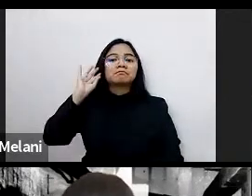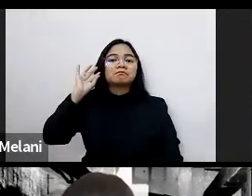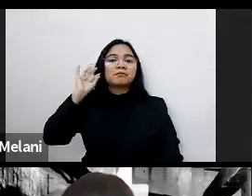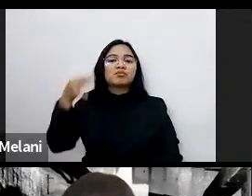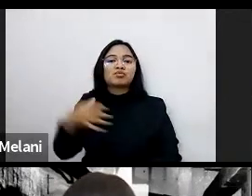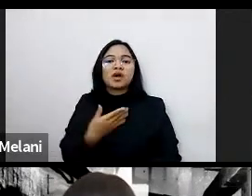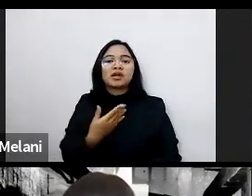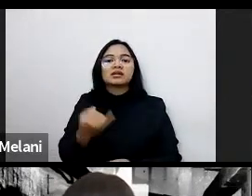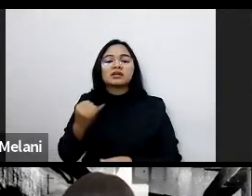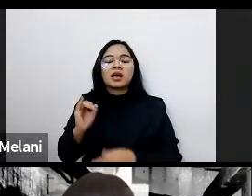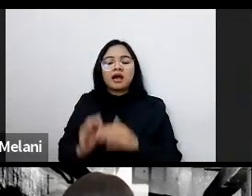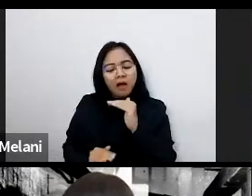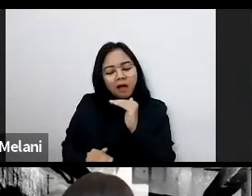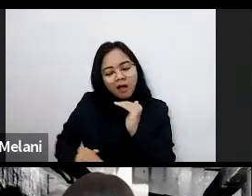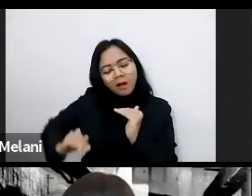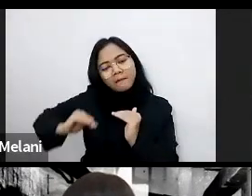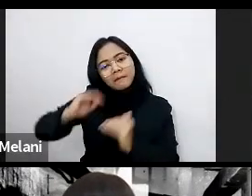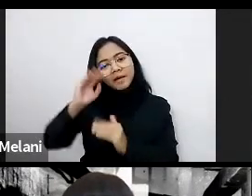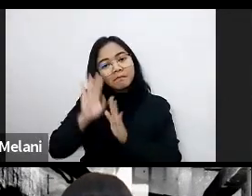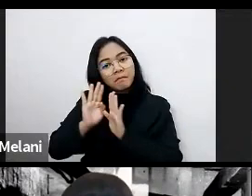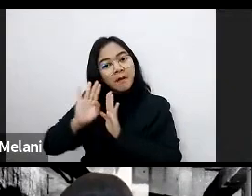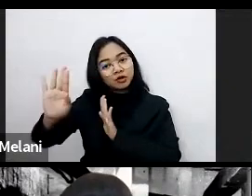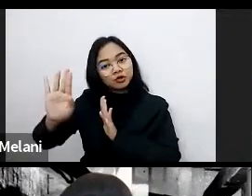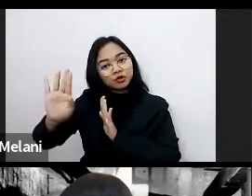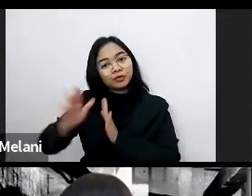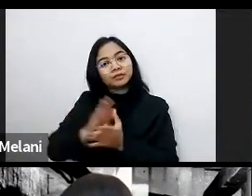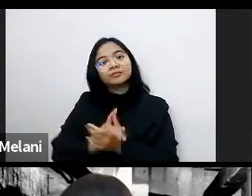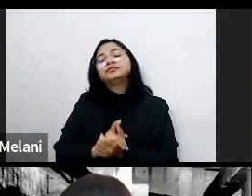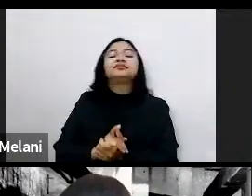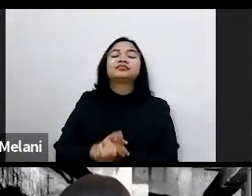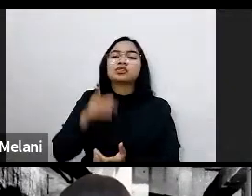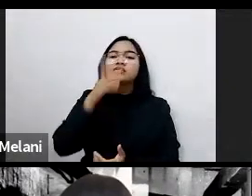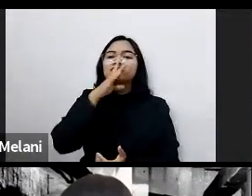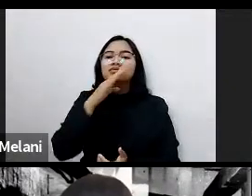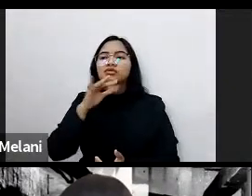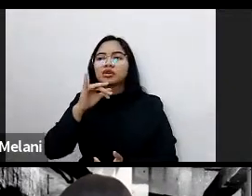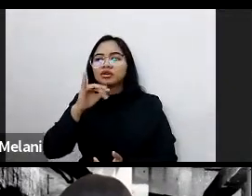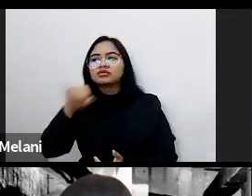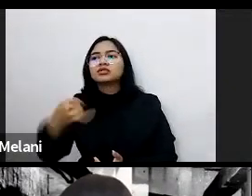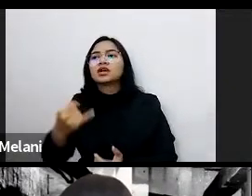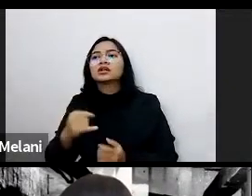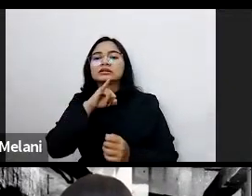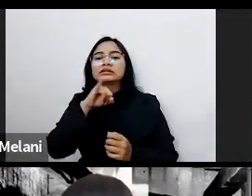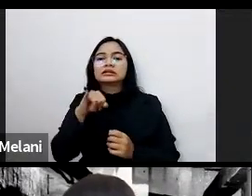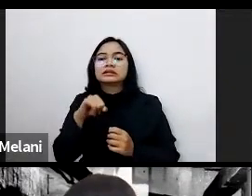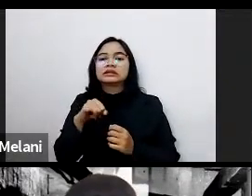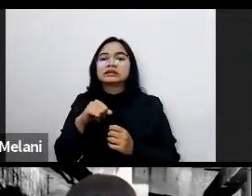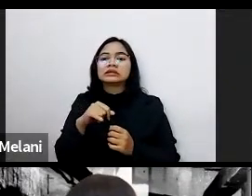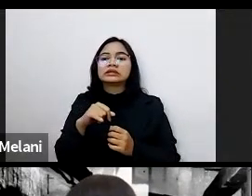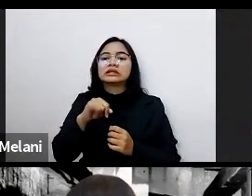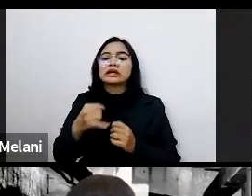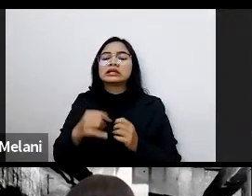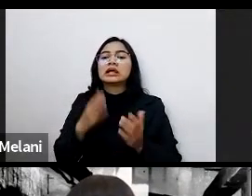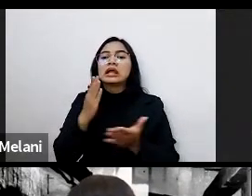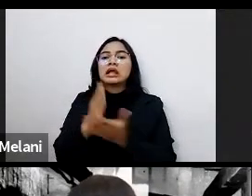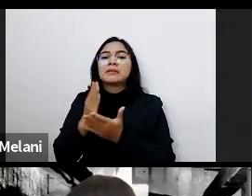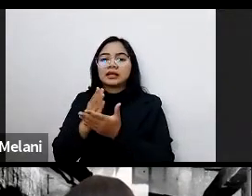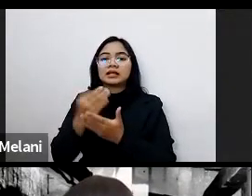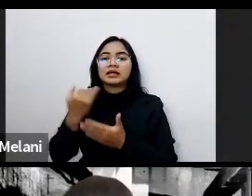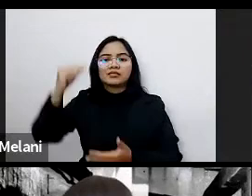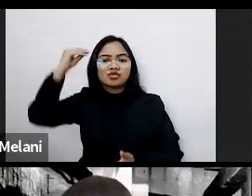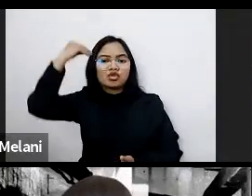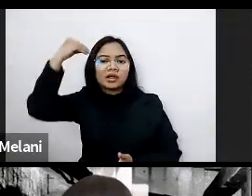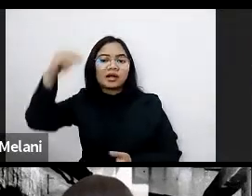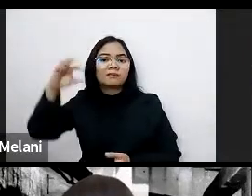satu-satunya itu juga masih jadi hambatan yang menyulitkan perempuan untuk